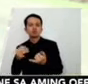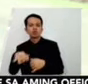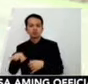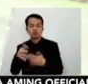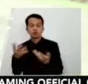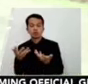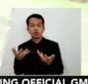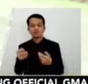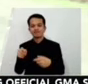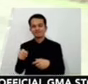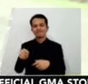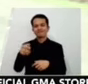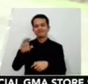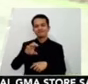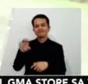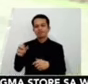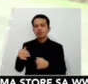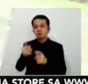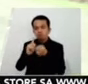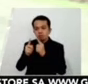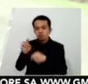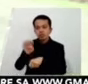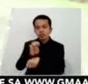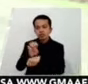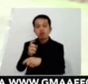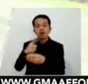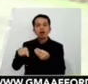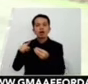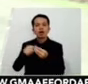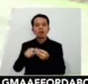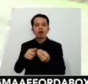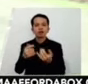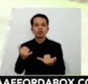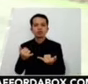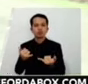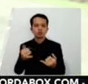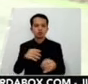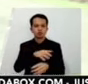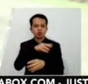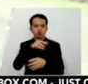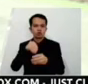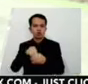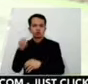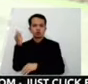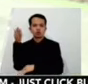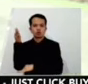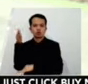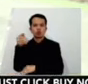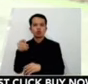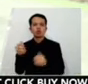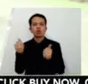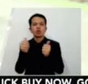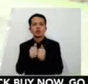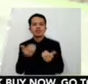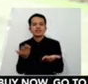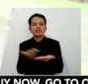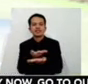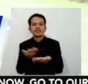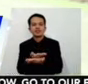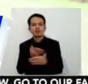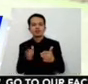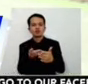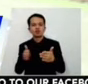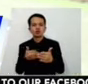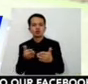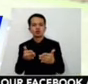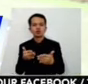na mga empleyado kaugnay doon sa maging bahagi ng flag raising ceremony, yung bagong Pilipinas hymn at bagong Pilipinas